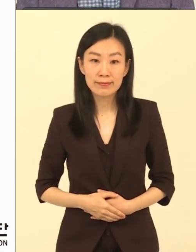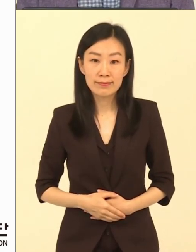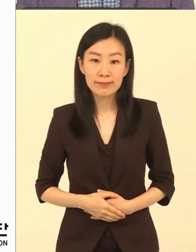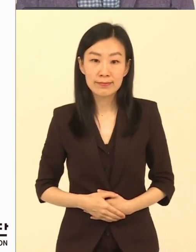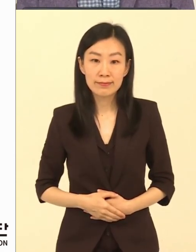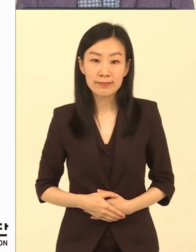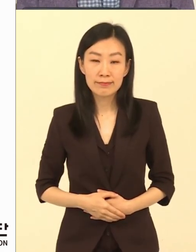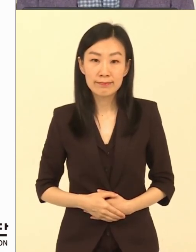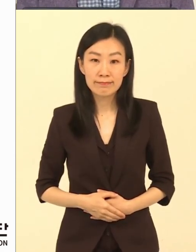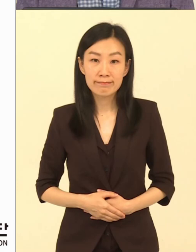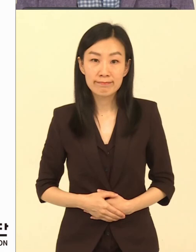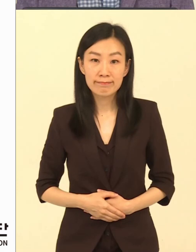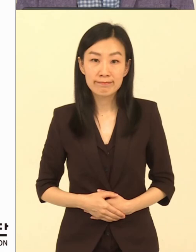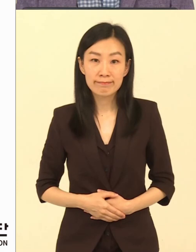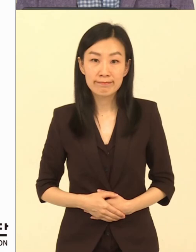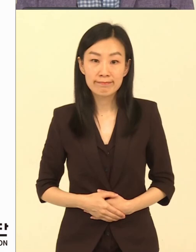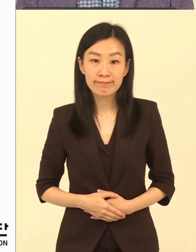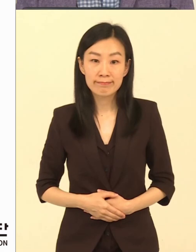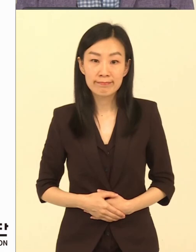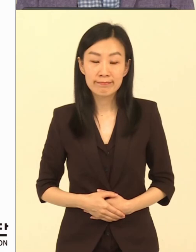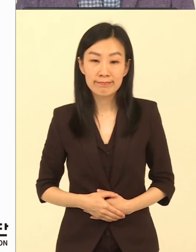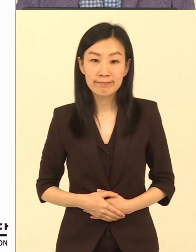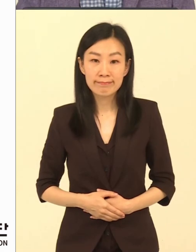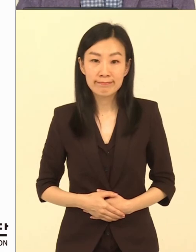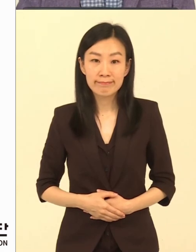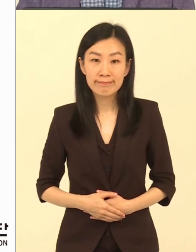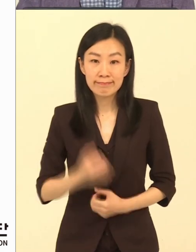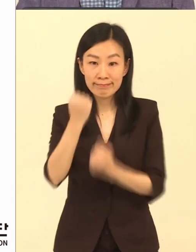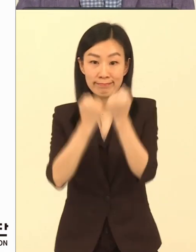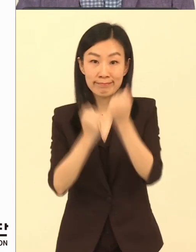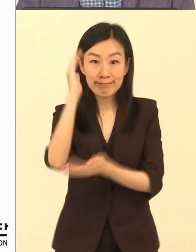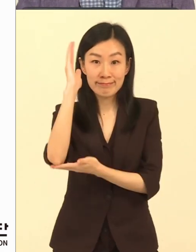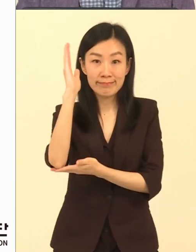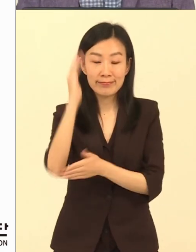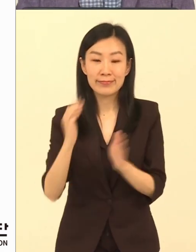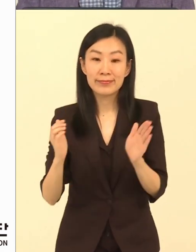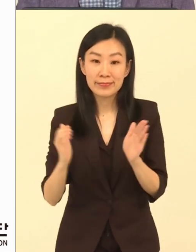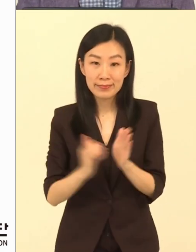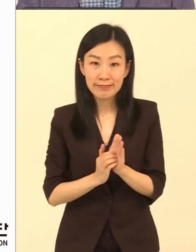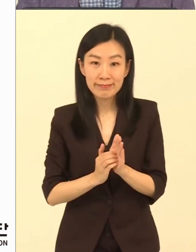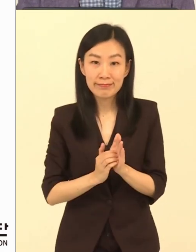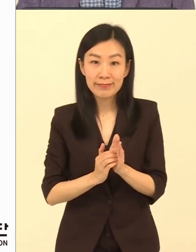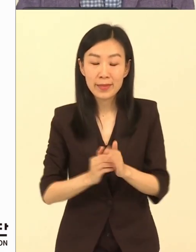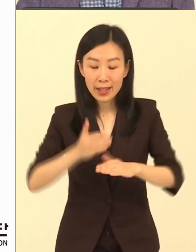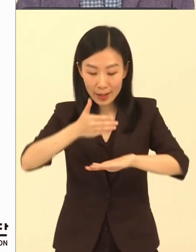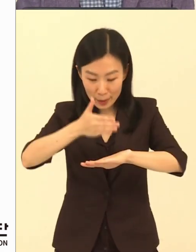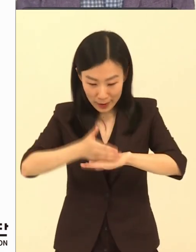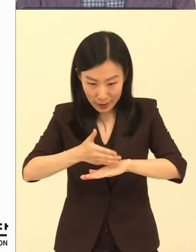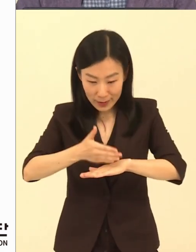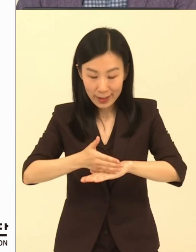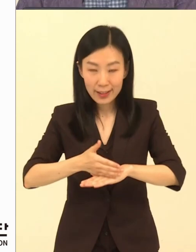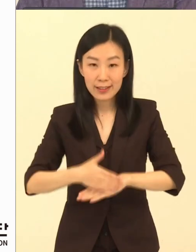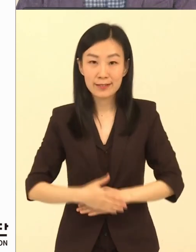이상 내용을 말씀 다 드렸습니다. 들어주셔서 감사합니다.